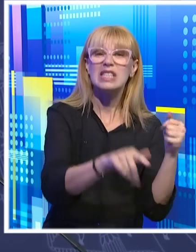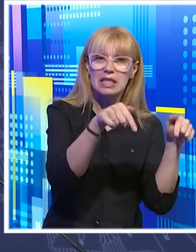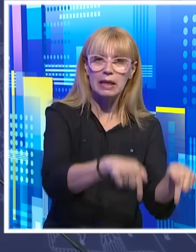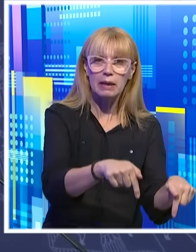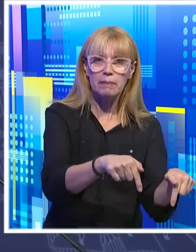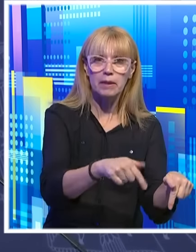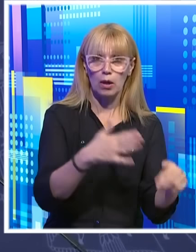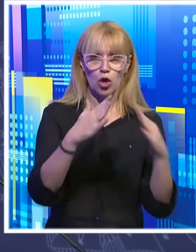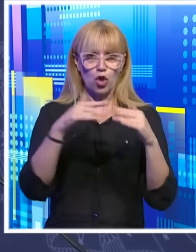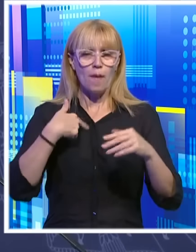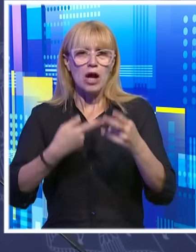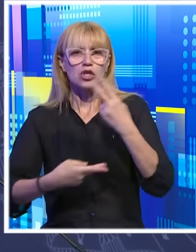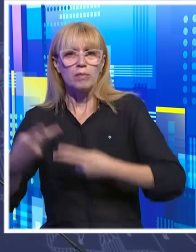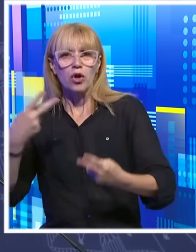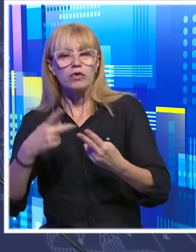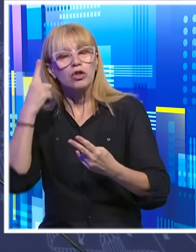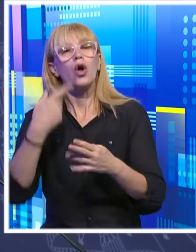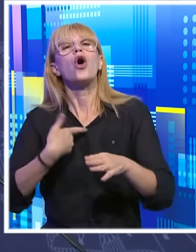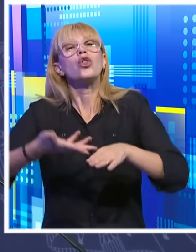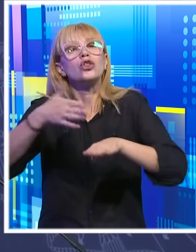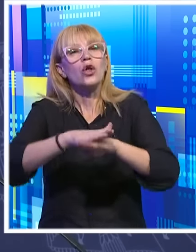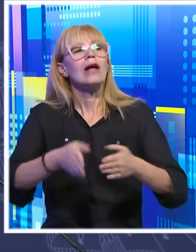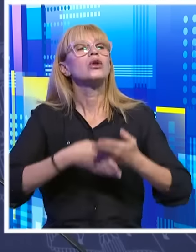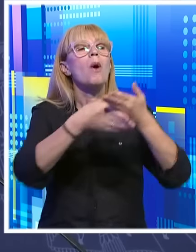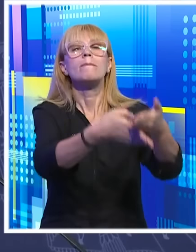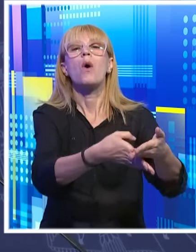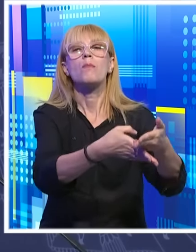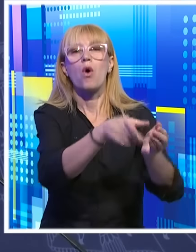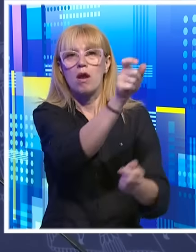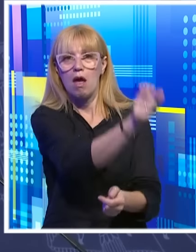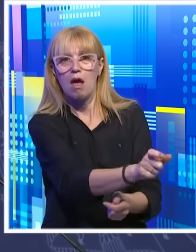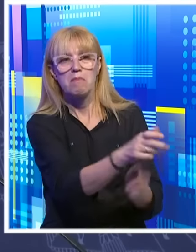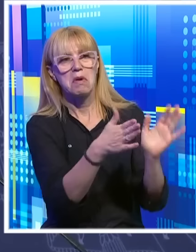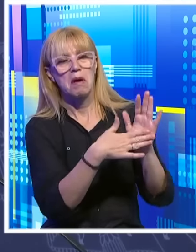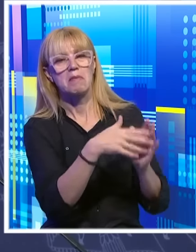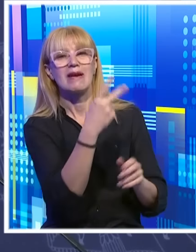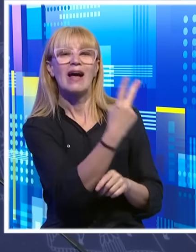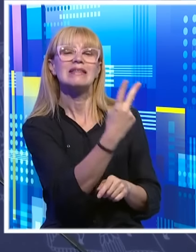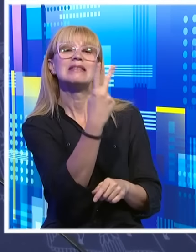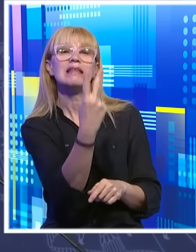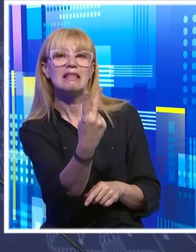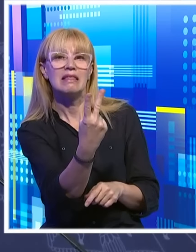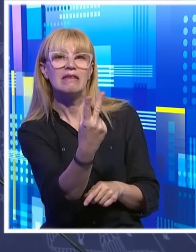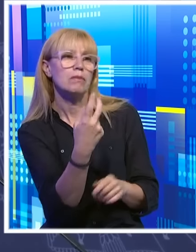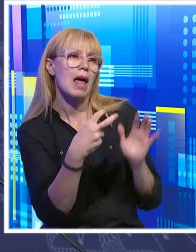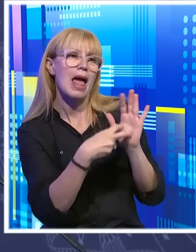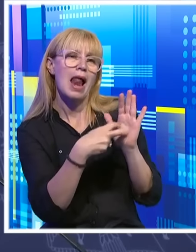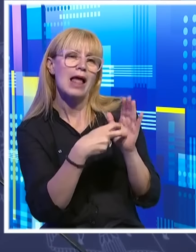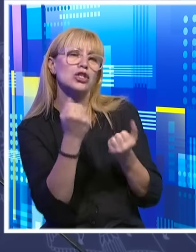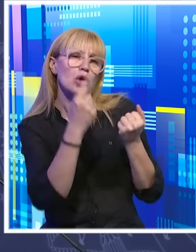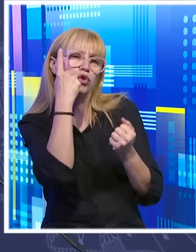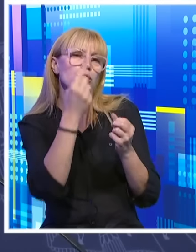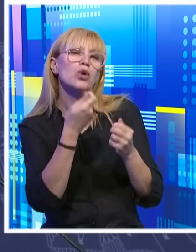naše proizvodnje, imat ćemo i dodatni stimulans, ali to vam je kada kupite automobil od recimo 22 ili, pošto su električni automobili